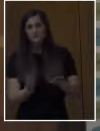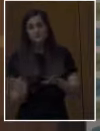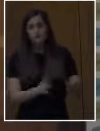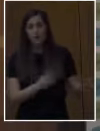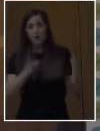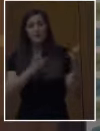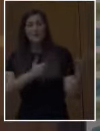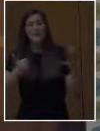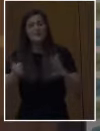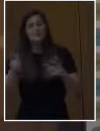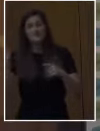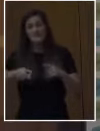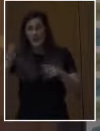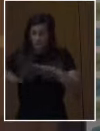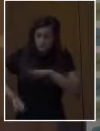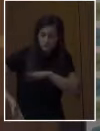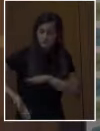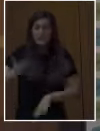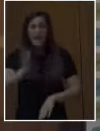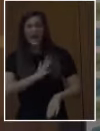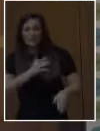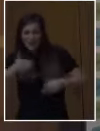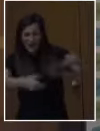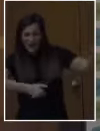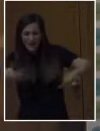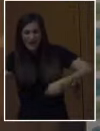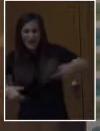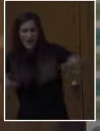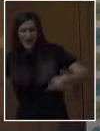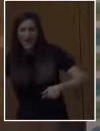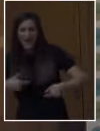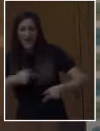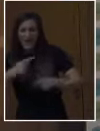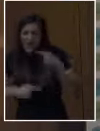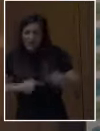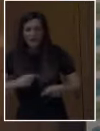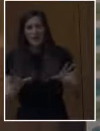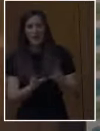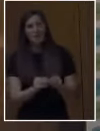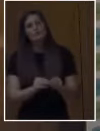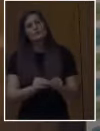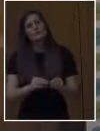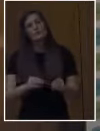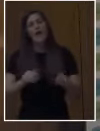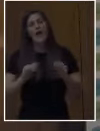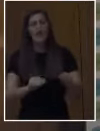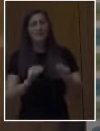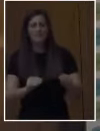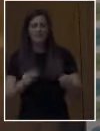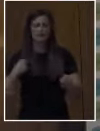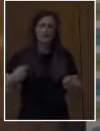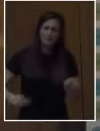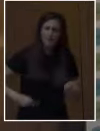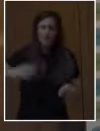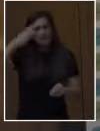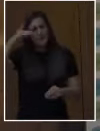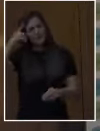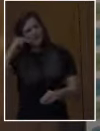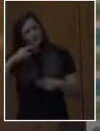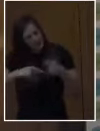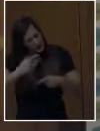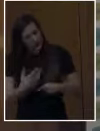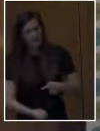κάνανε αίτηση έχουν τελειώσει, έχουν περάσει και από τις τρεις βαθμίδες της εκπαίδευσης. Έχουμε αιτήσεις